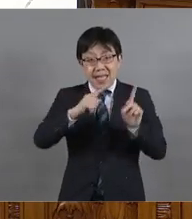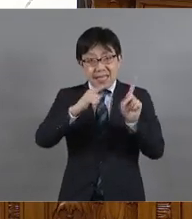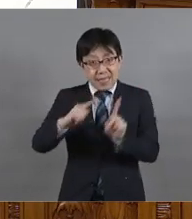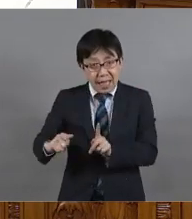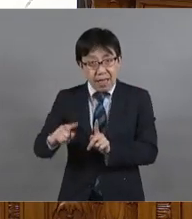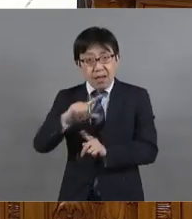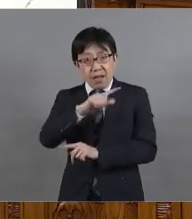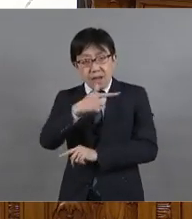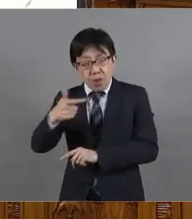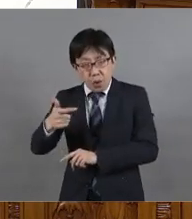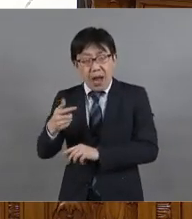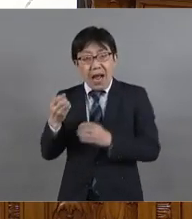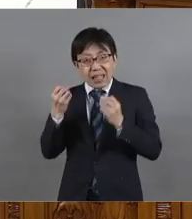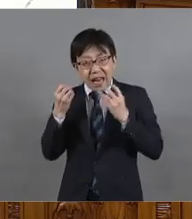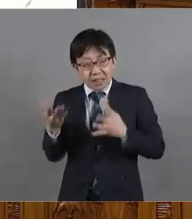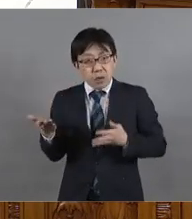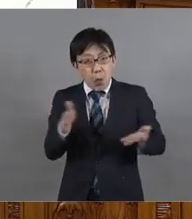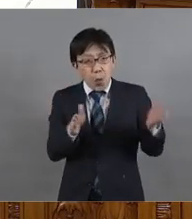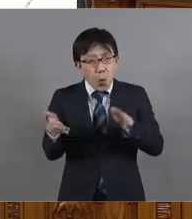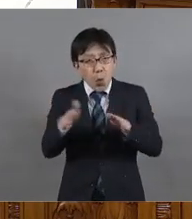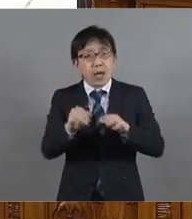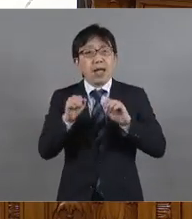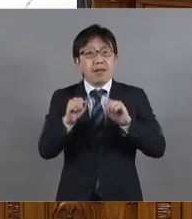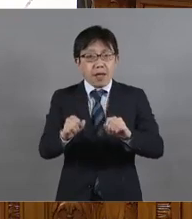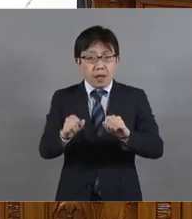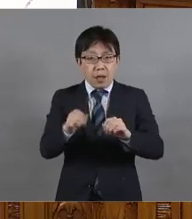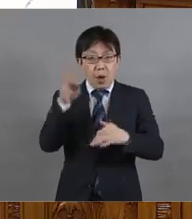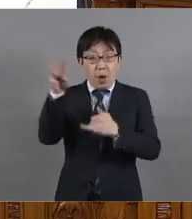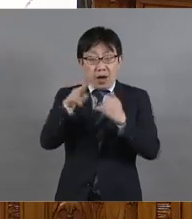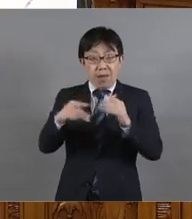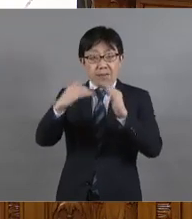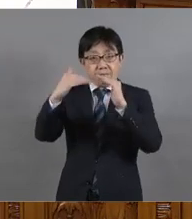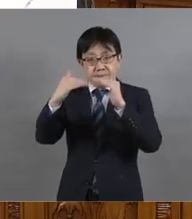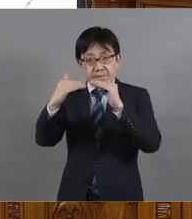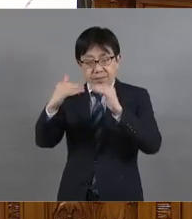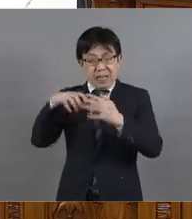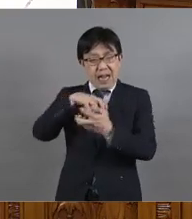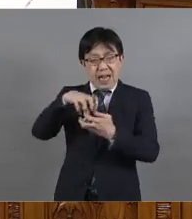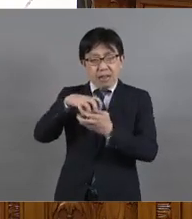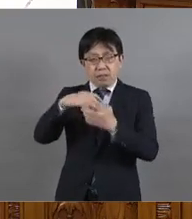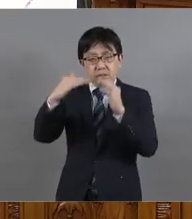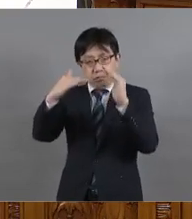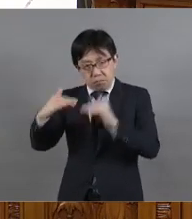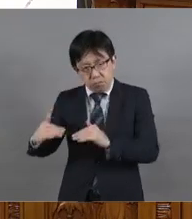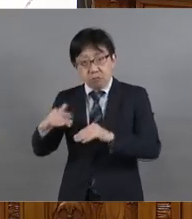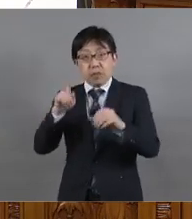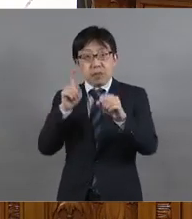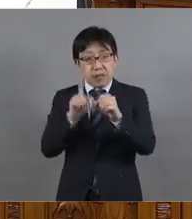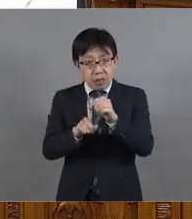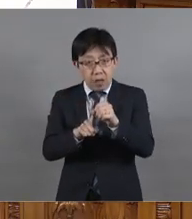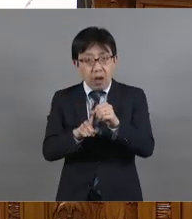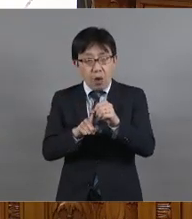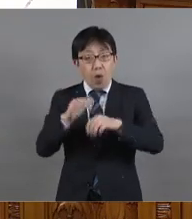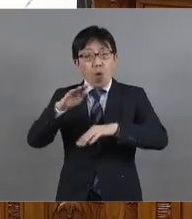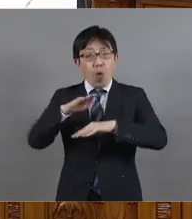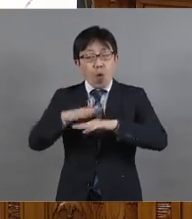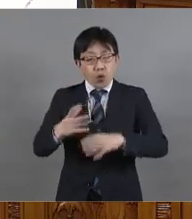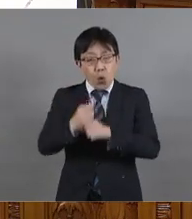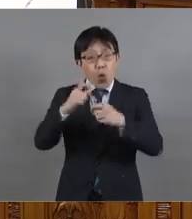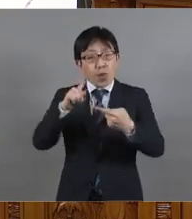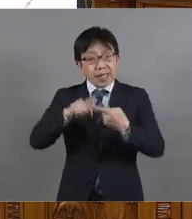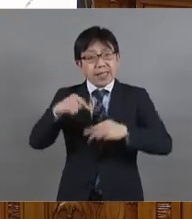政策手段を総動員し防災減災国土強靭化の推進も盛り込んだ総合的な対策としてい